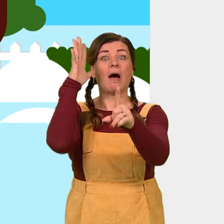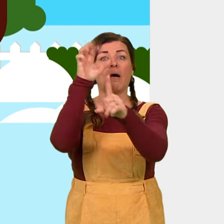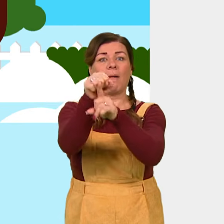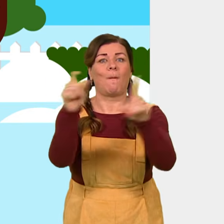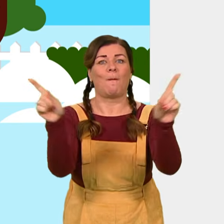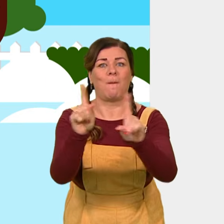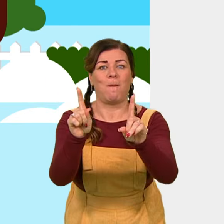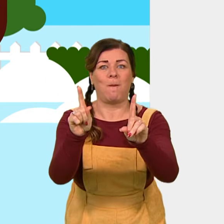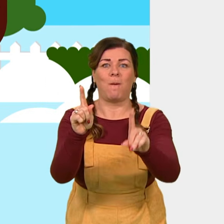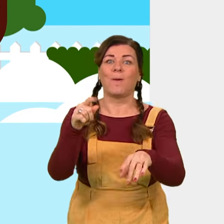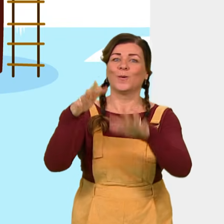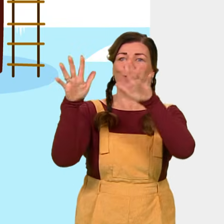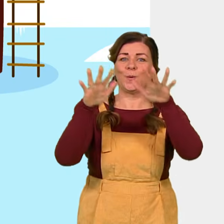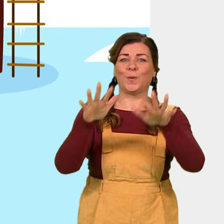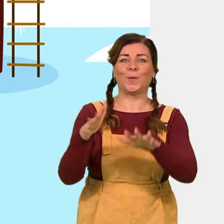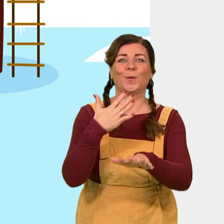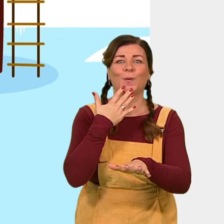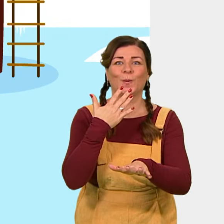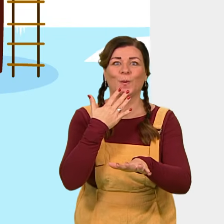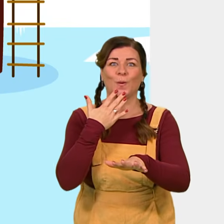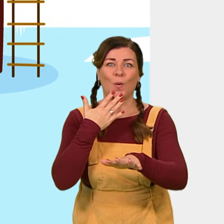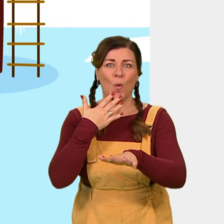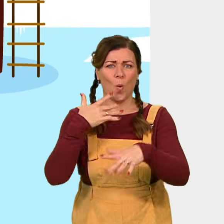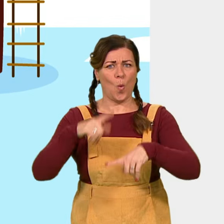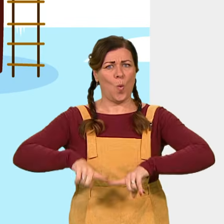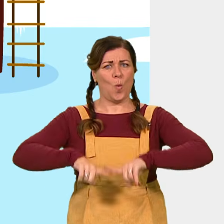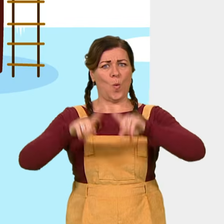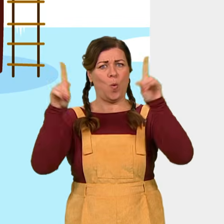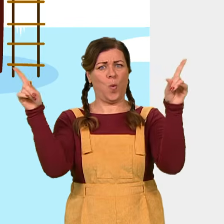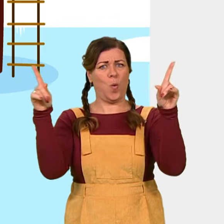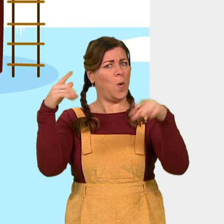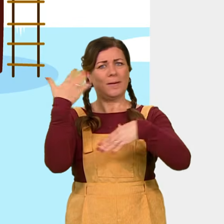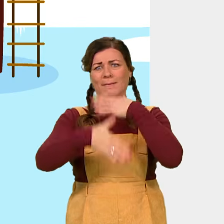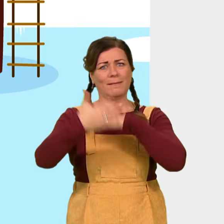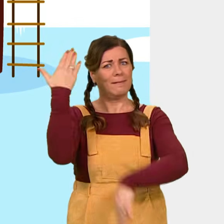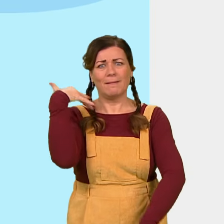eira anhygoel. Doedd hi heb weld un tebyg i hwn o'r blaen.